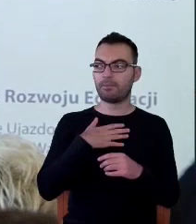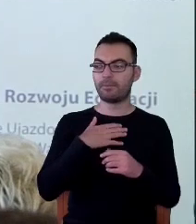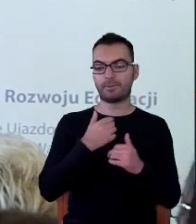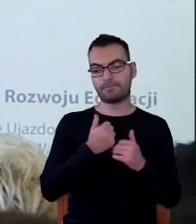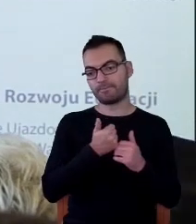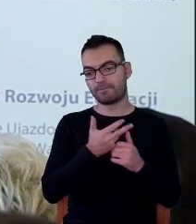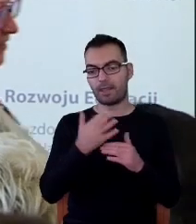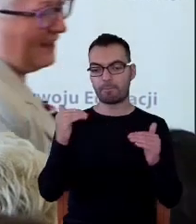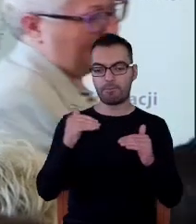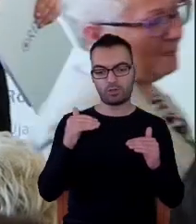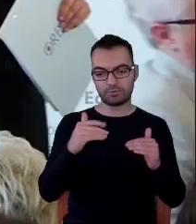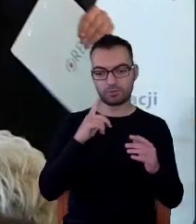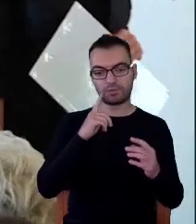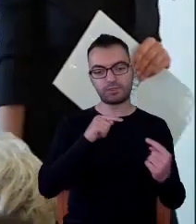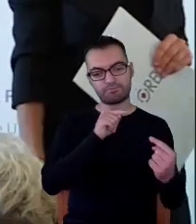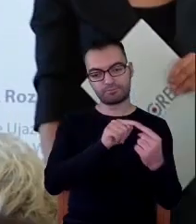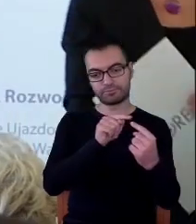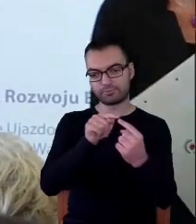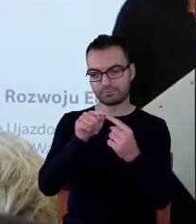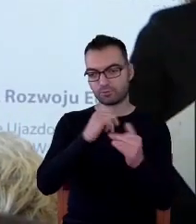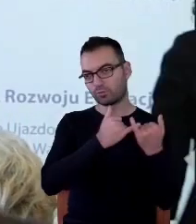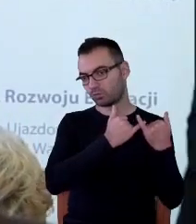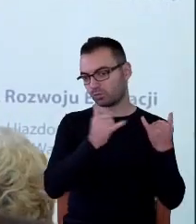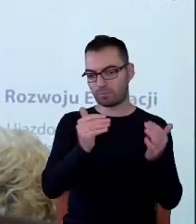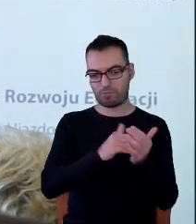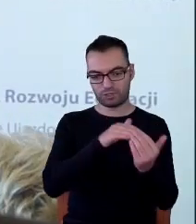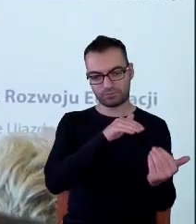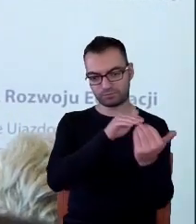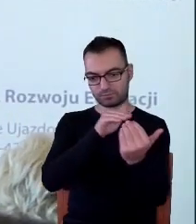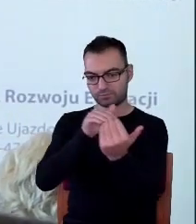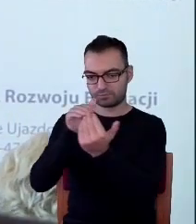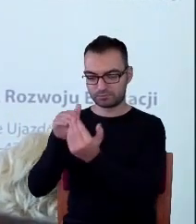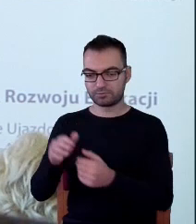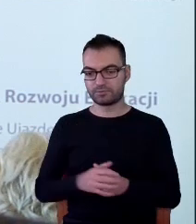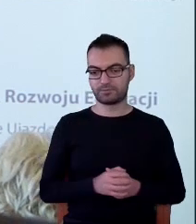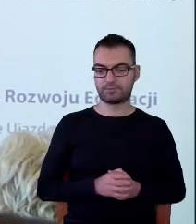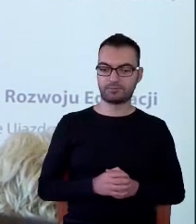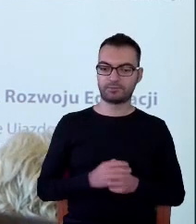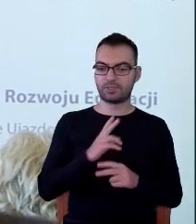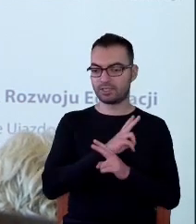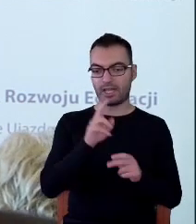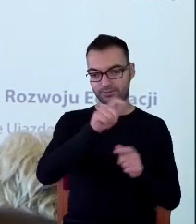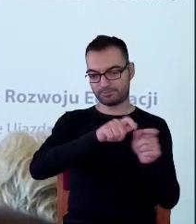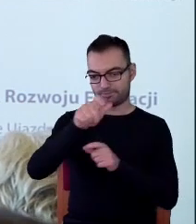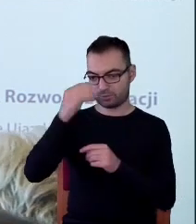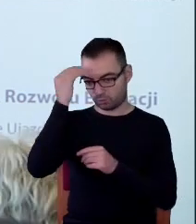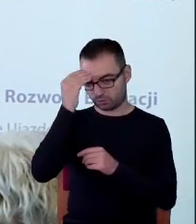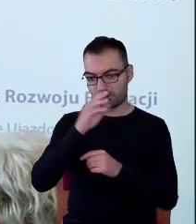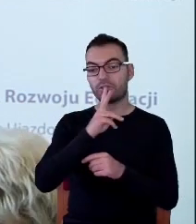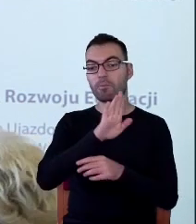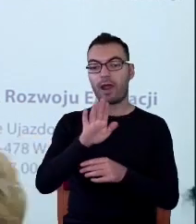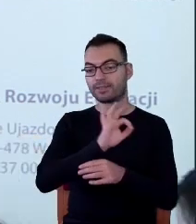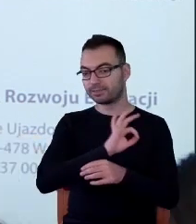rozwiązań odpowiadających na różne potrzeby uczniów ze specjalnymi potrzebami jest w przepisach prawa. Każdy uczeń ze